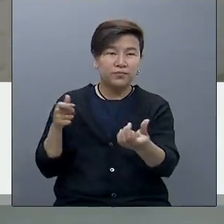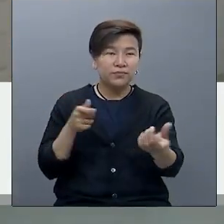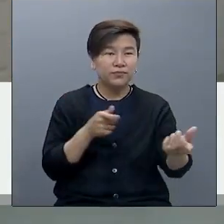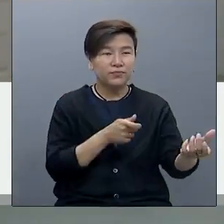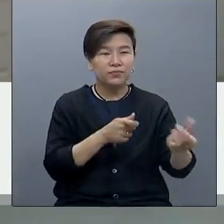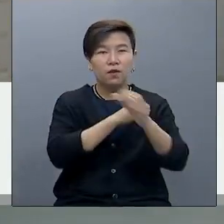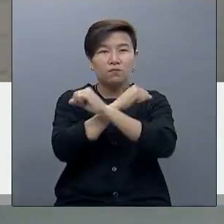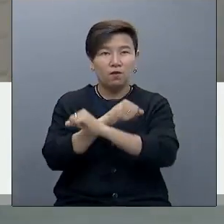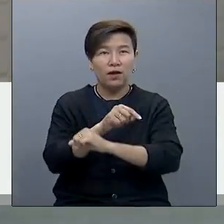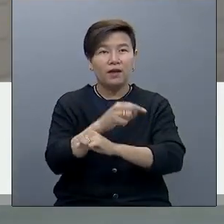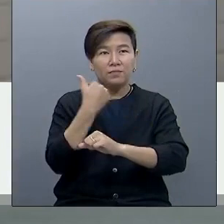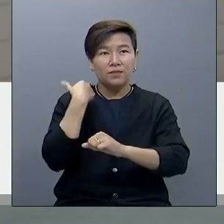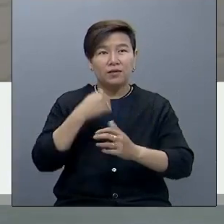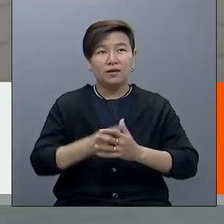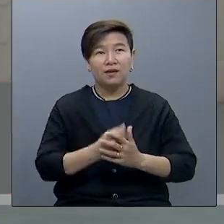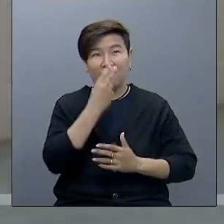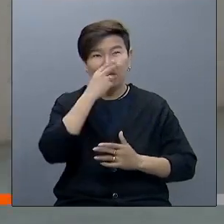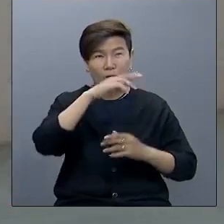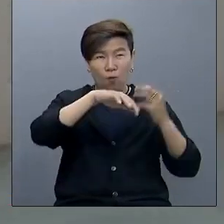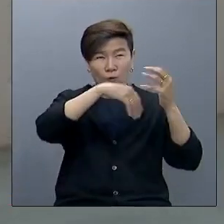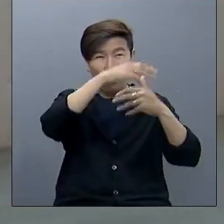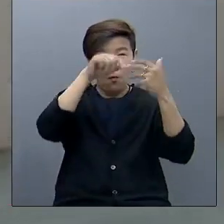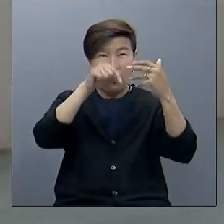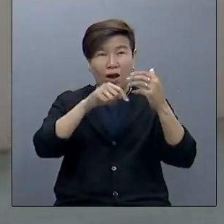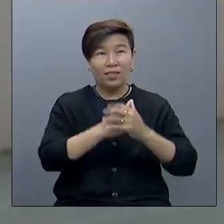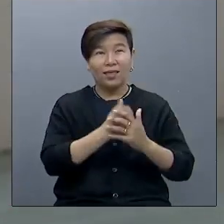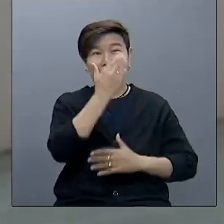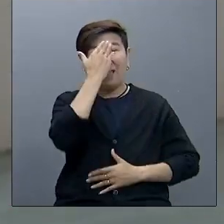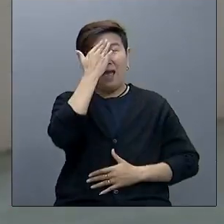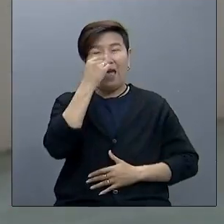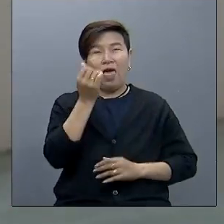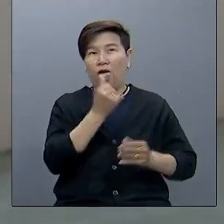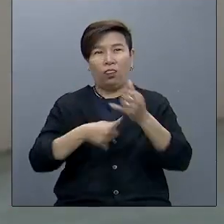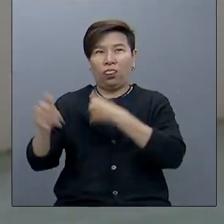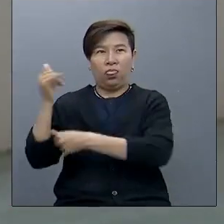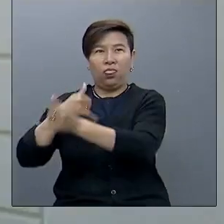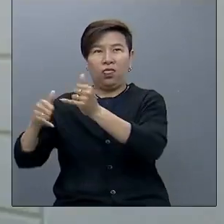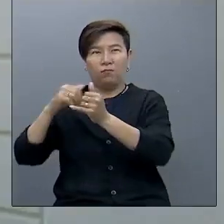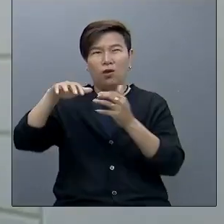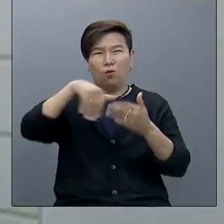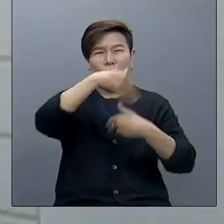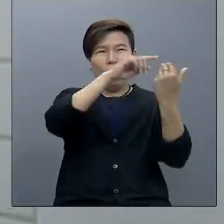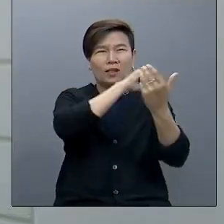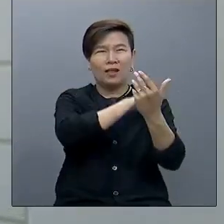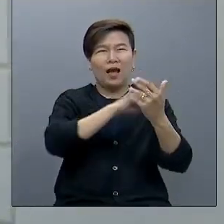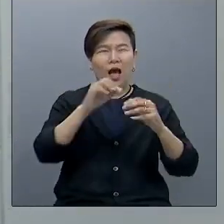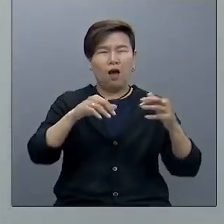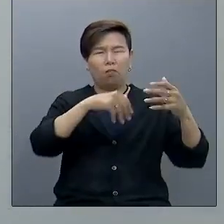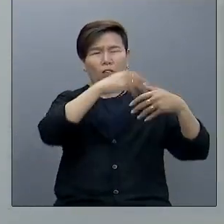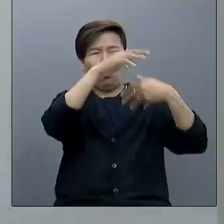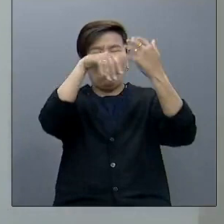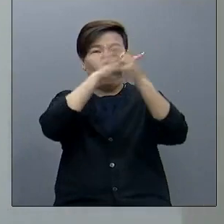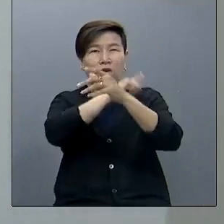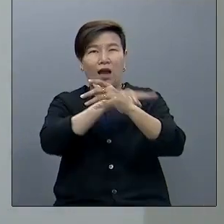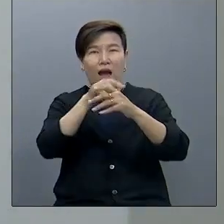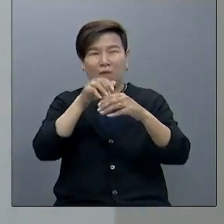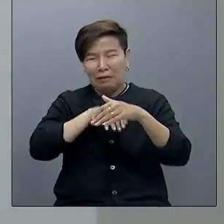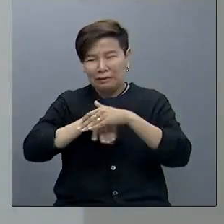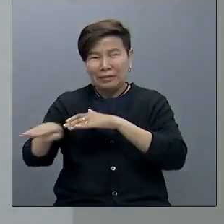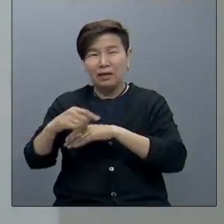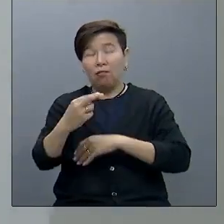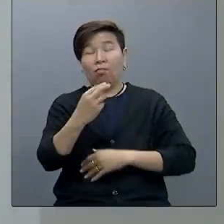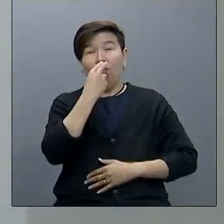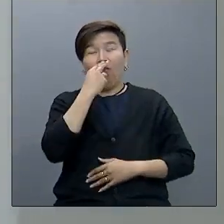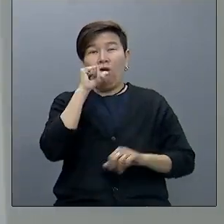ณด้านหน้าต้องวิ่งหลบหนีเพราะว่ามีควันลอยออกมาจากตัวบ้านนะคะข่าวคลุ้งแบบนี้ก็ต้องหลบหนีนะคะสารเค